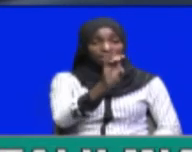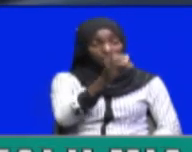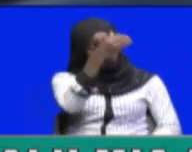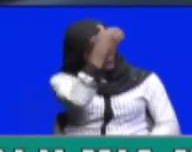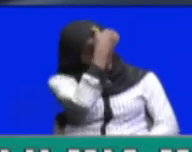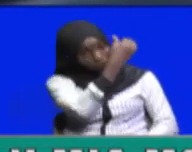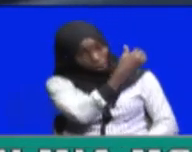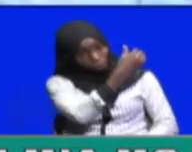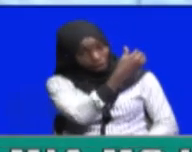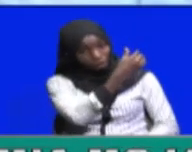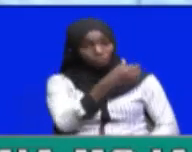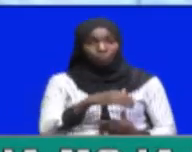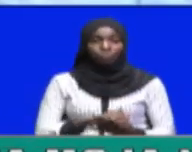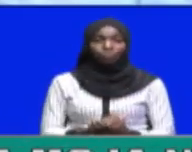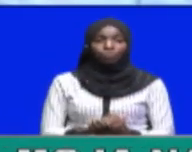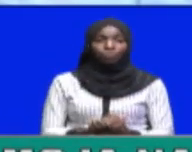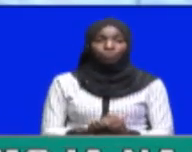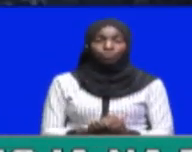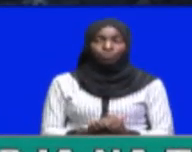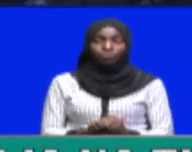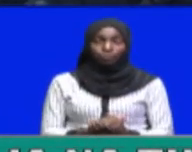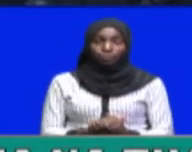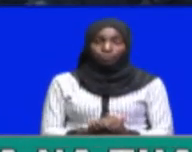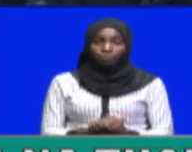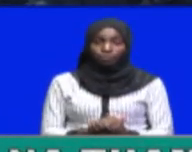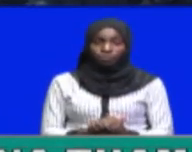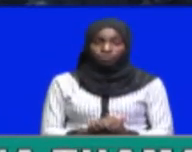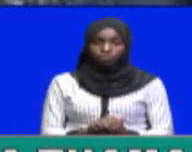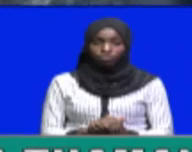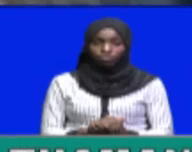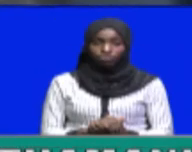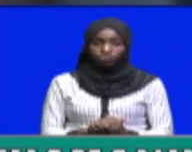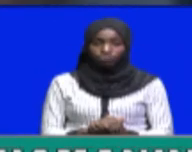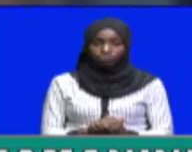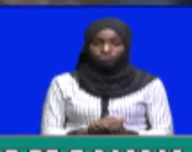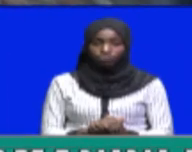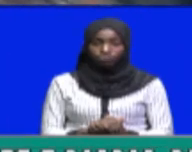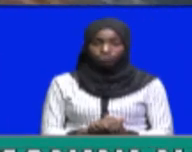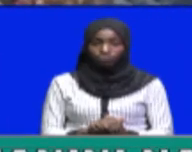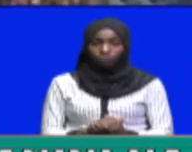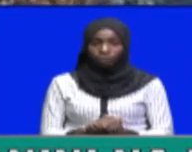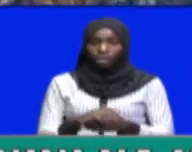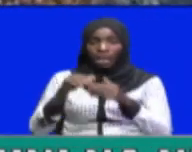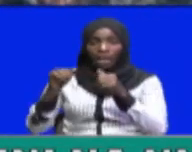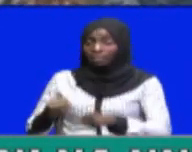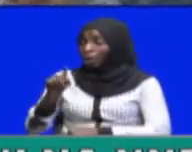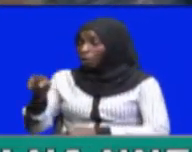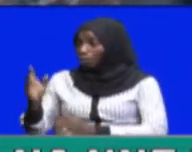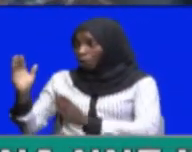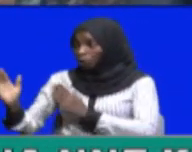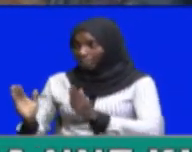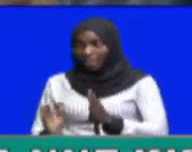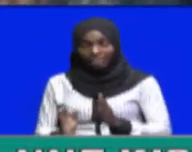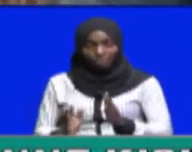kazi ufanisi huko katika ukumba wa ZBC Mkoroshoni kisiwani Pemba. Kwa hivyo uwepo utaratibu wa kukaa kupanga